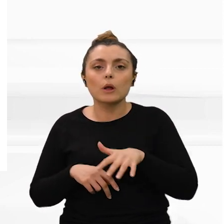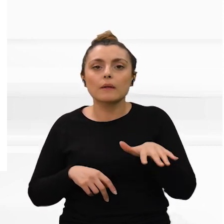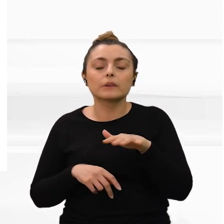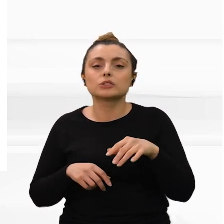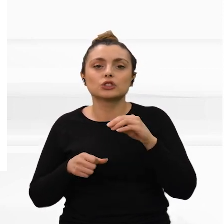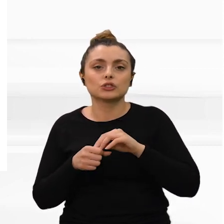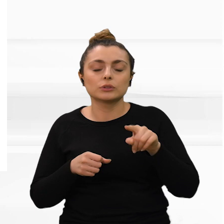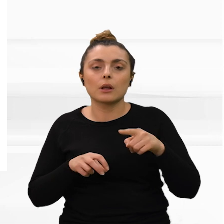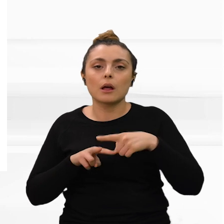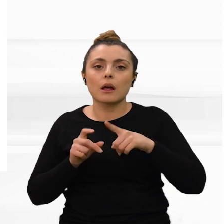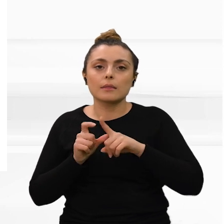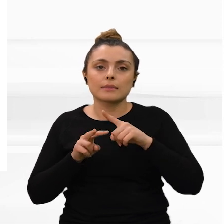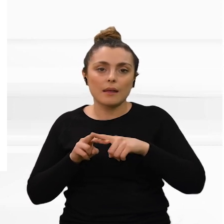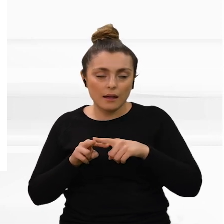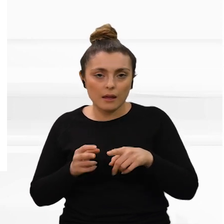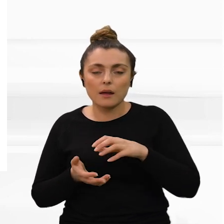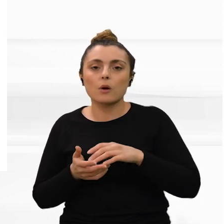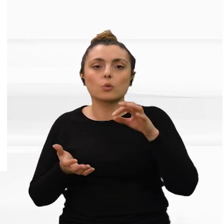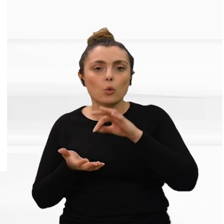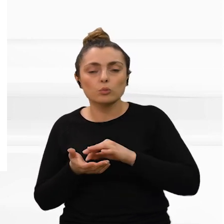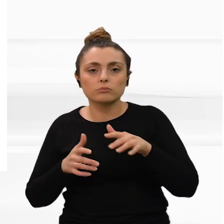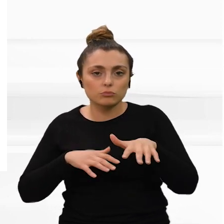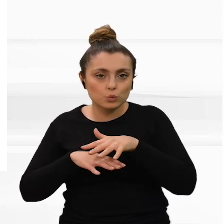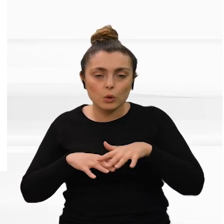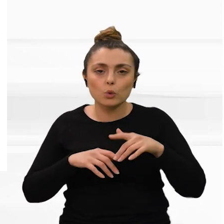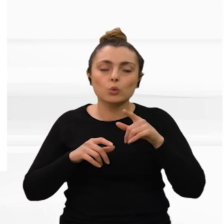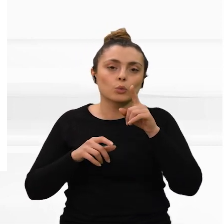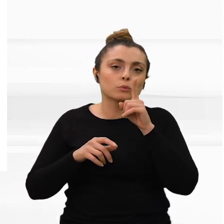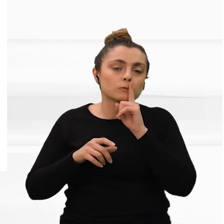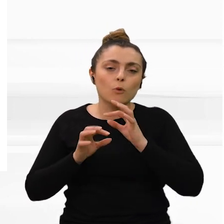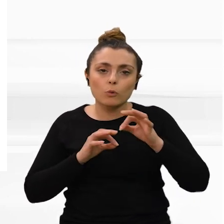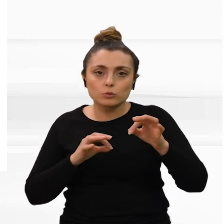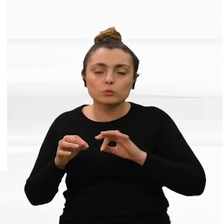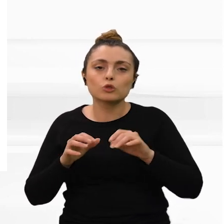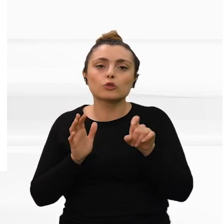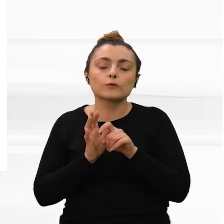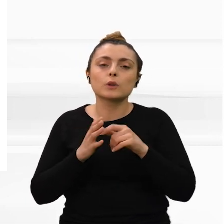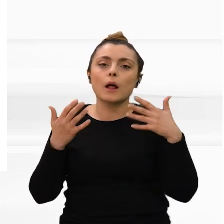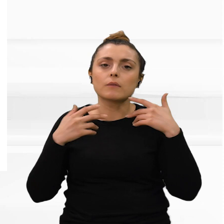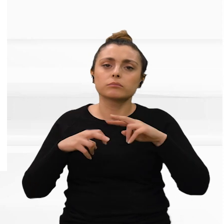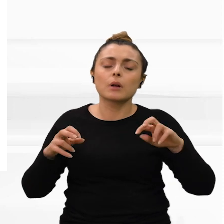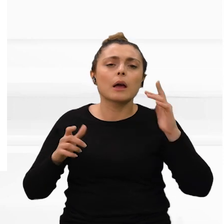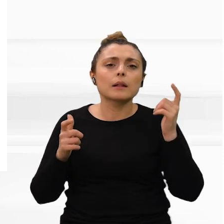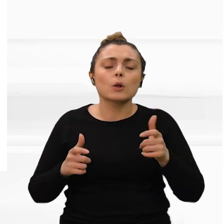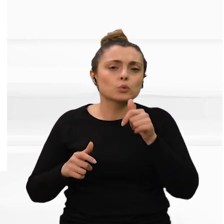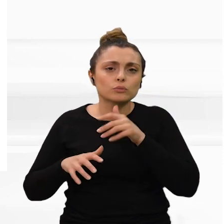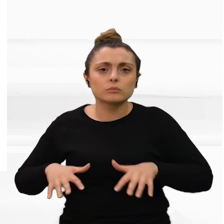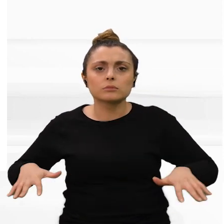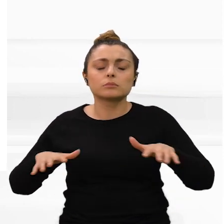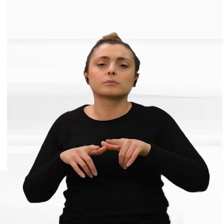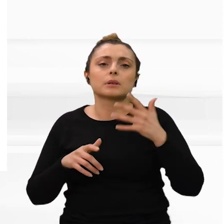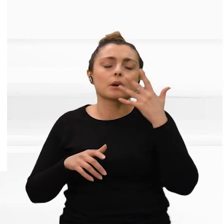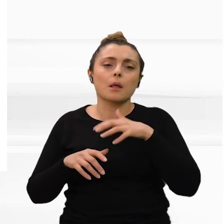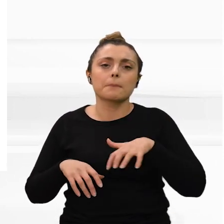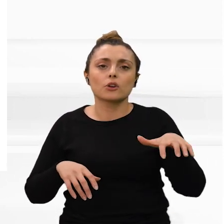coğrafyacı açısından Ada konumu yüzey şekilleri yüzölçümü nüfusu ve iklimi incelenecek Her yanı su ile çevrili